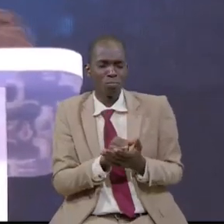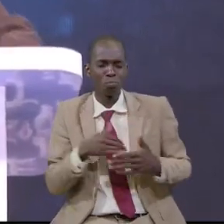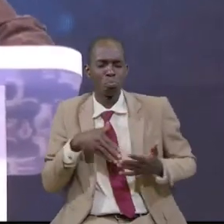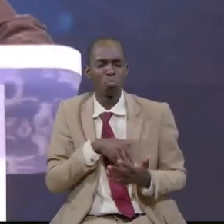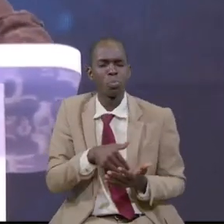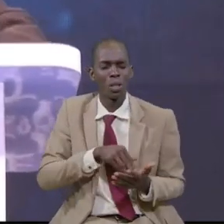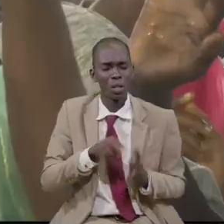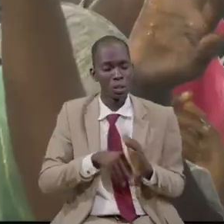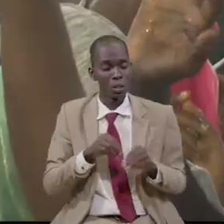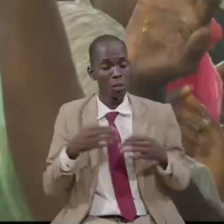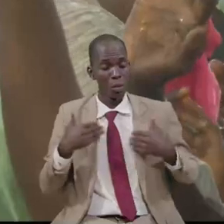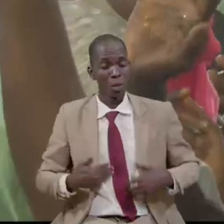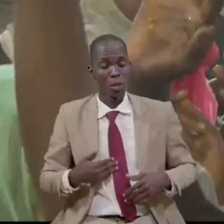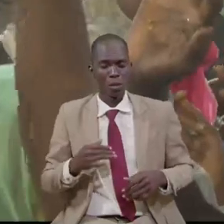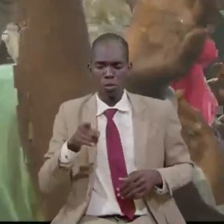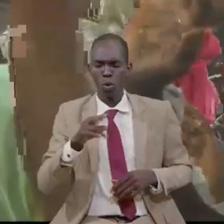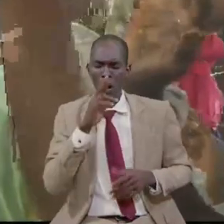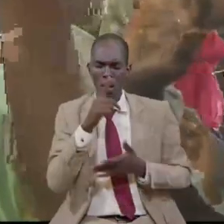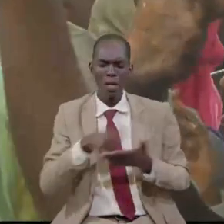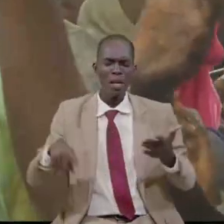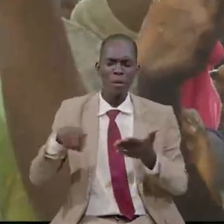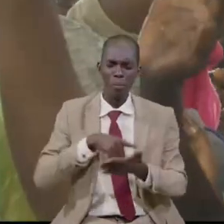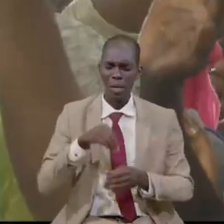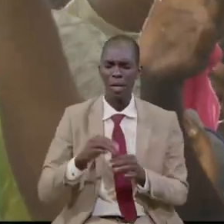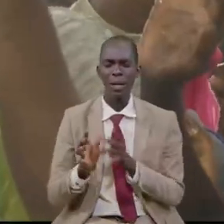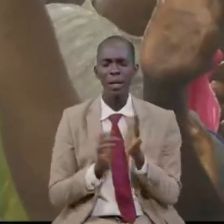c'est annulé au nom de Jésus-Christ.